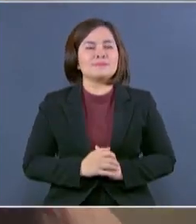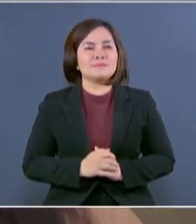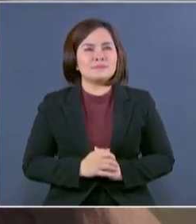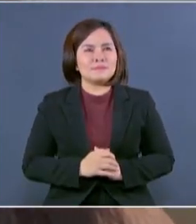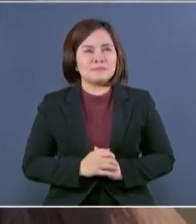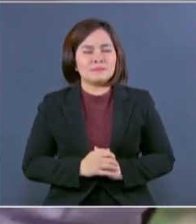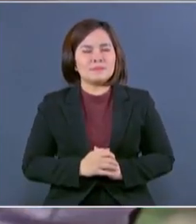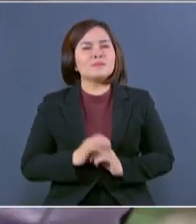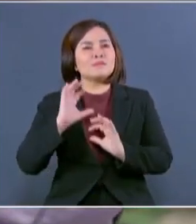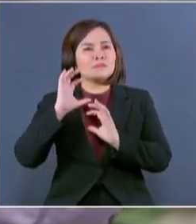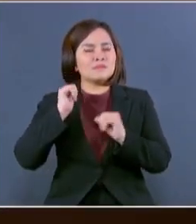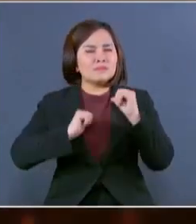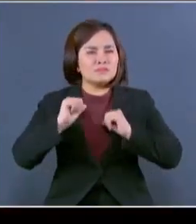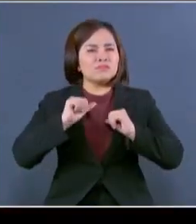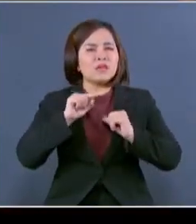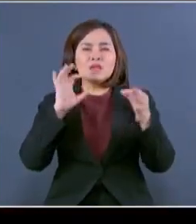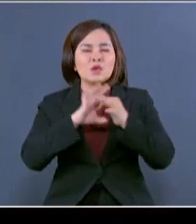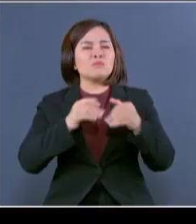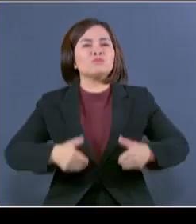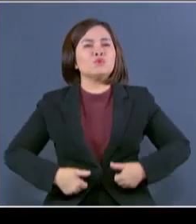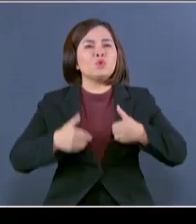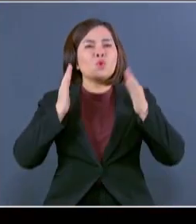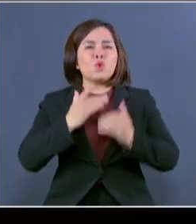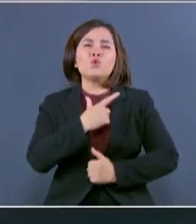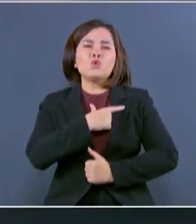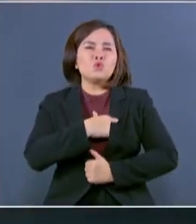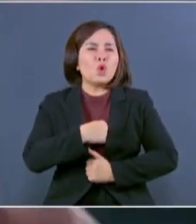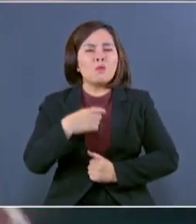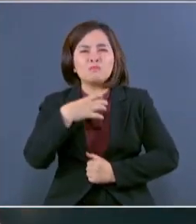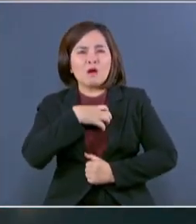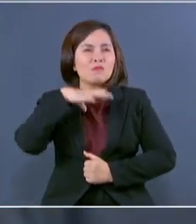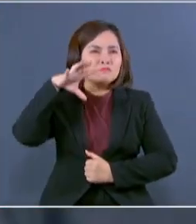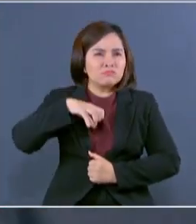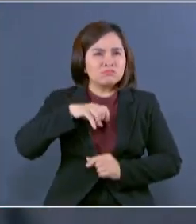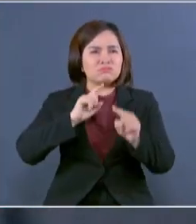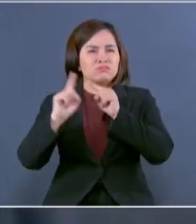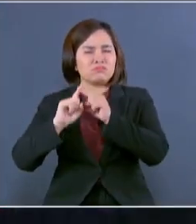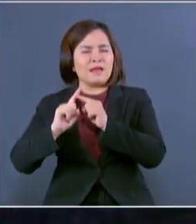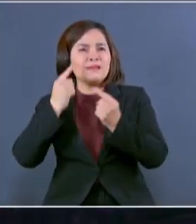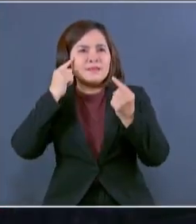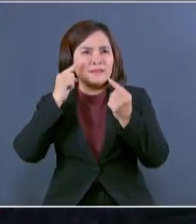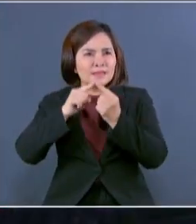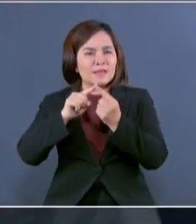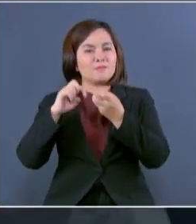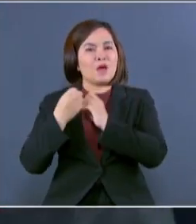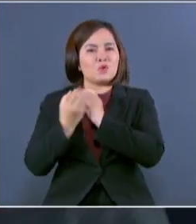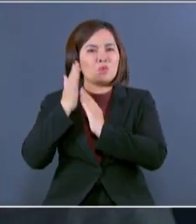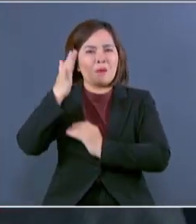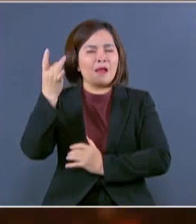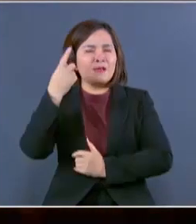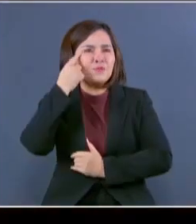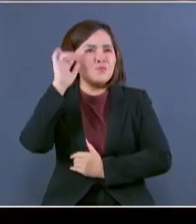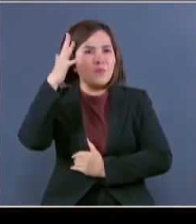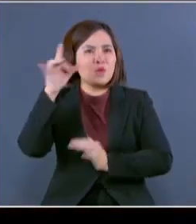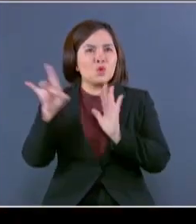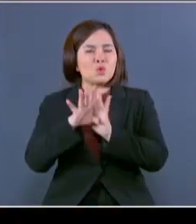ะโดยซีรีส์นี้เนี่ยจะเป็นเรื่องราวของผู้คนที่ลุ่มหลงอยู่ในความโลภกิเลสตัณหาโดยไม่คำนึงถึงผลที่จะตามมาจนทุกอย่